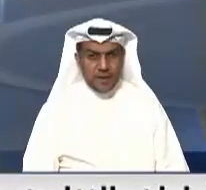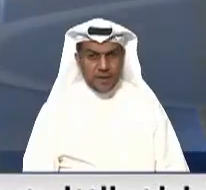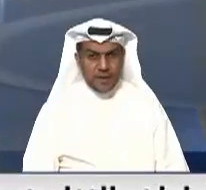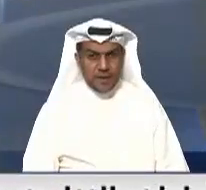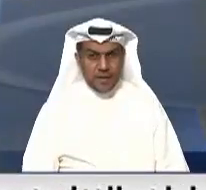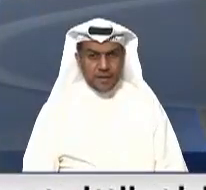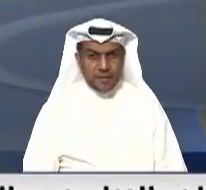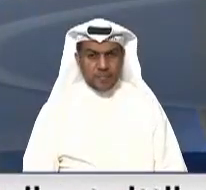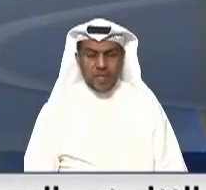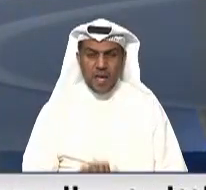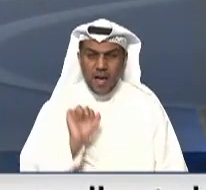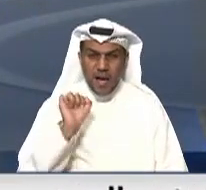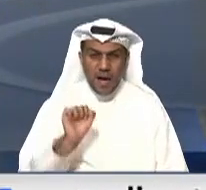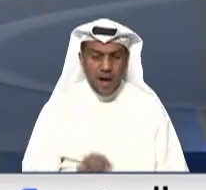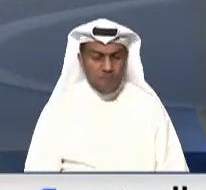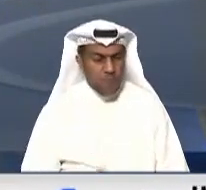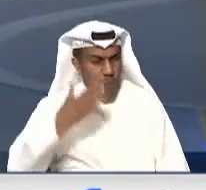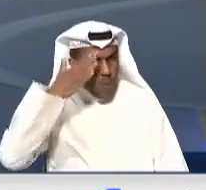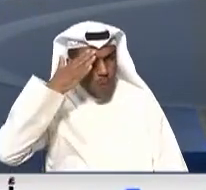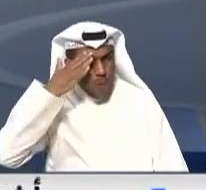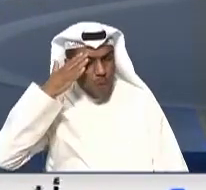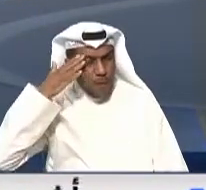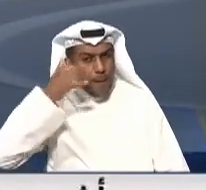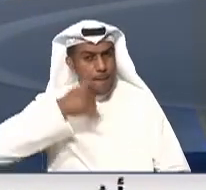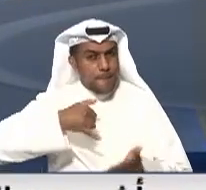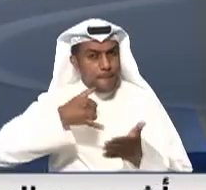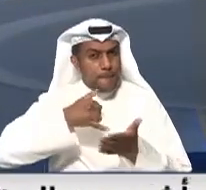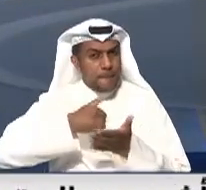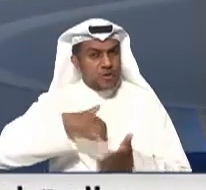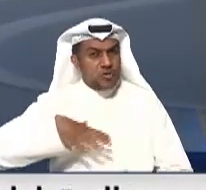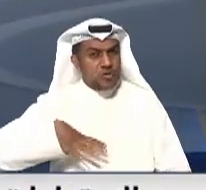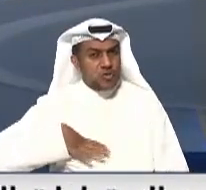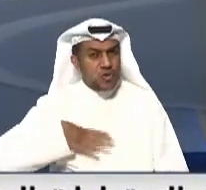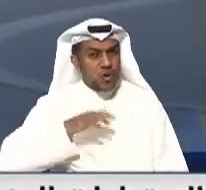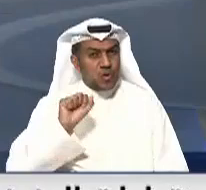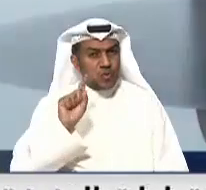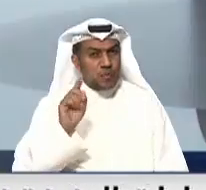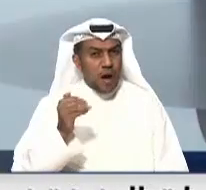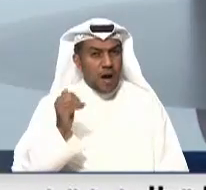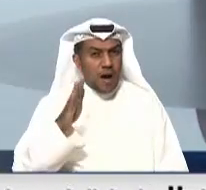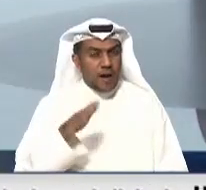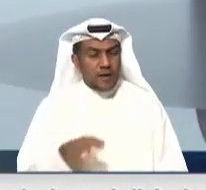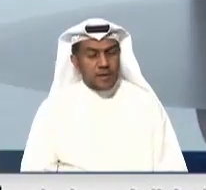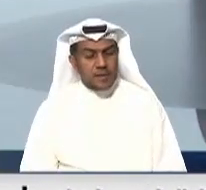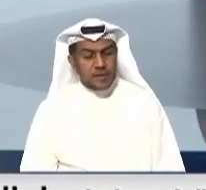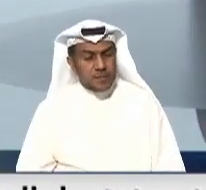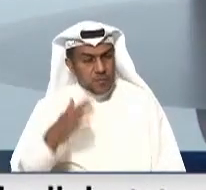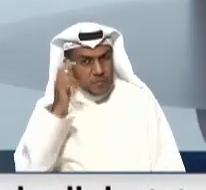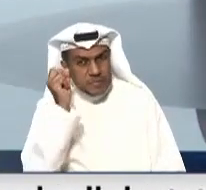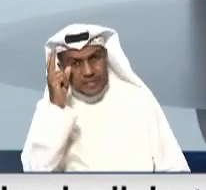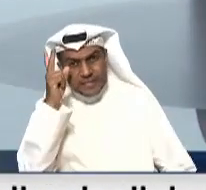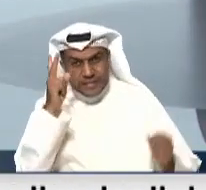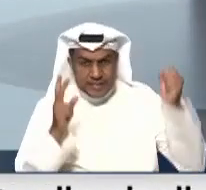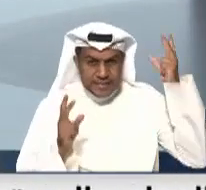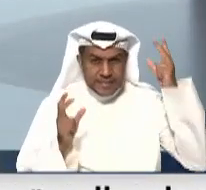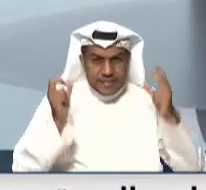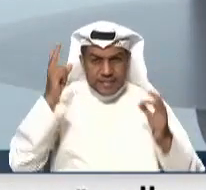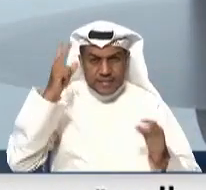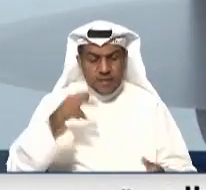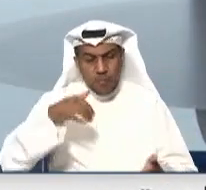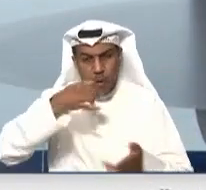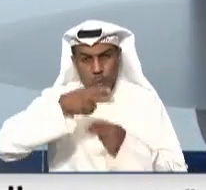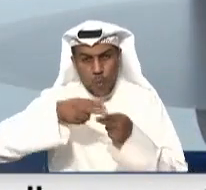نظم مركز صباح الأحمد للموهبة والإبداع بالتعاون مع جامعة هارفارد ملتقى الابتكار، والذي يهدف إلى تطوير